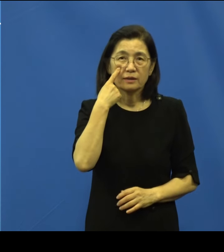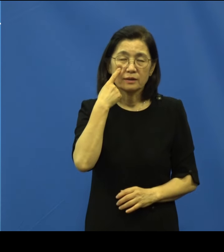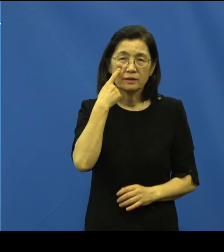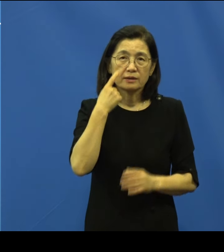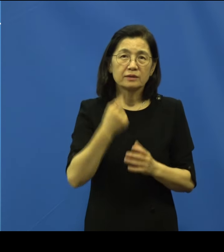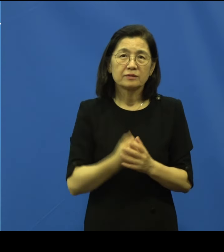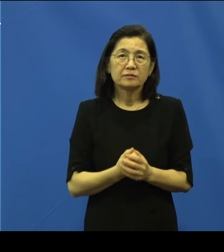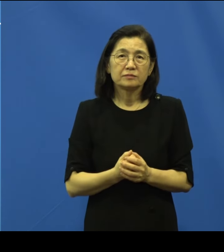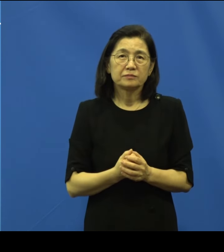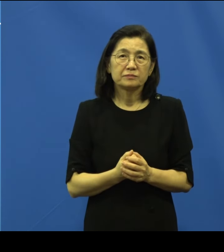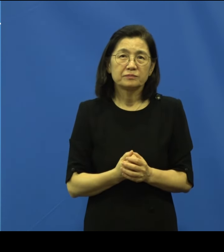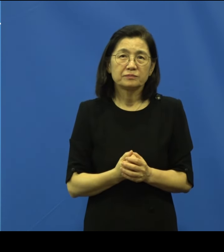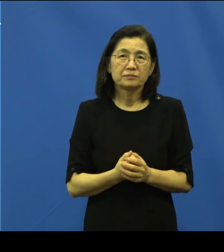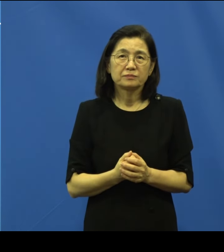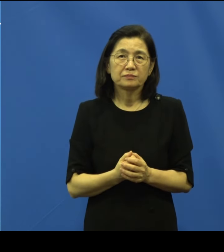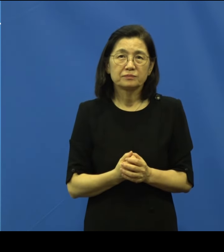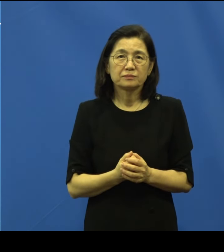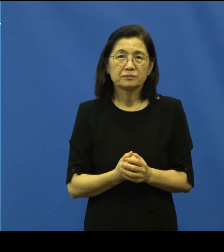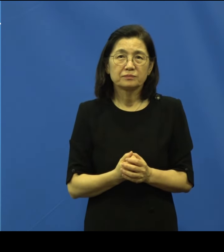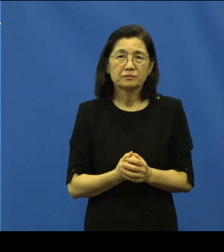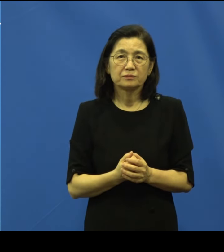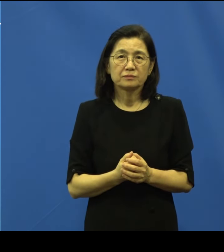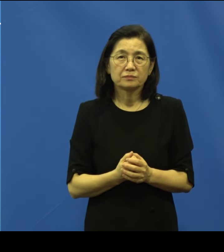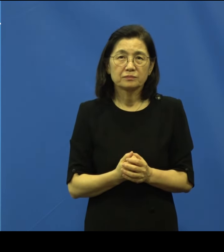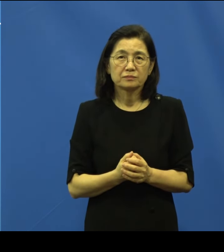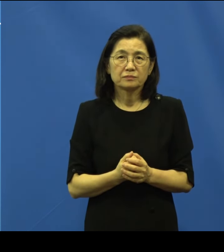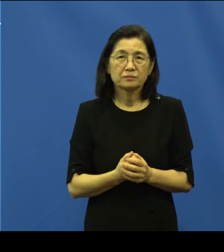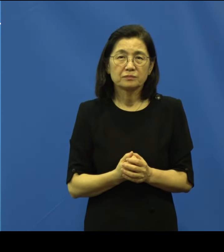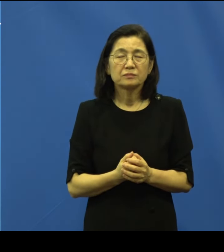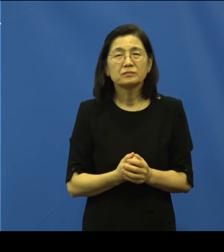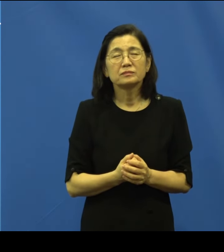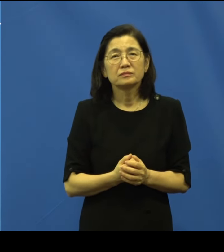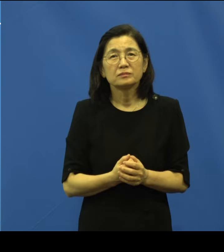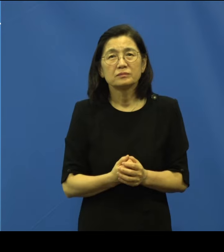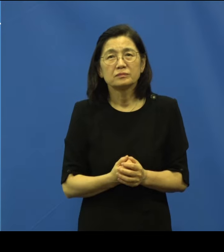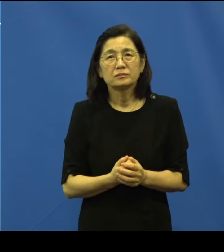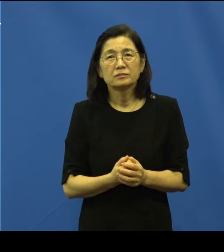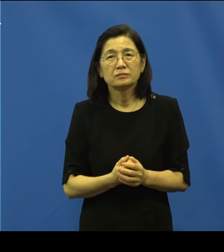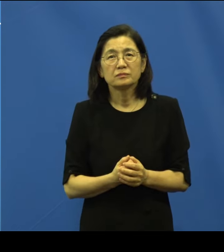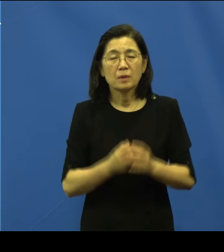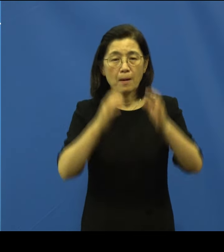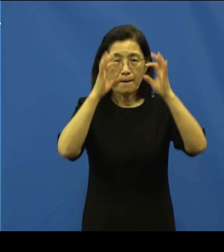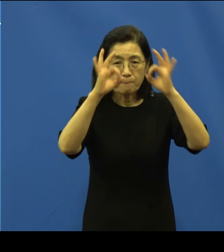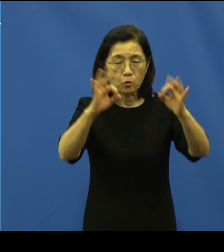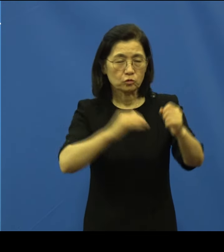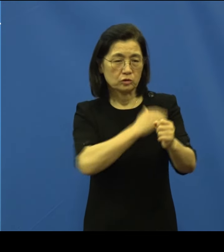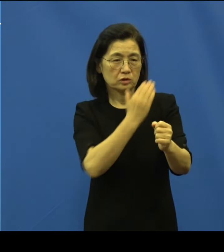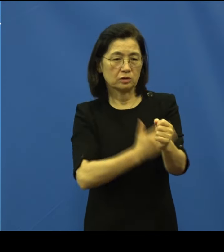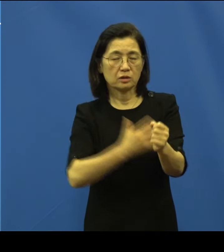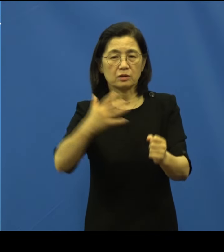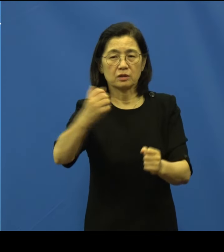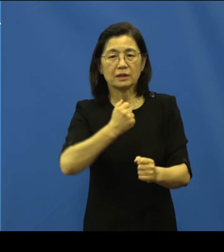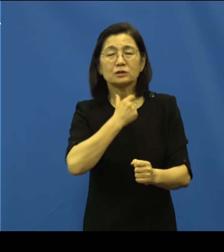이런 보는 실력을 갖추려고 하면 말씀과 기도,